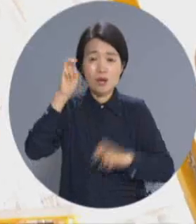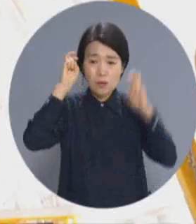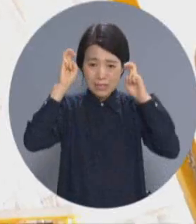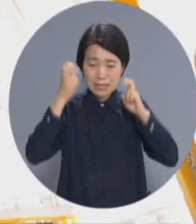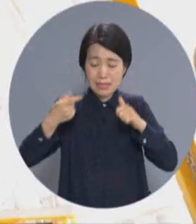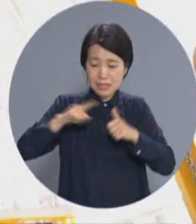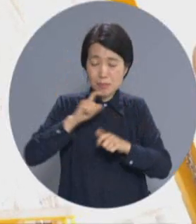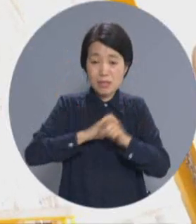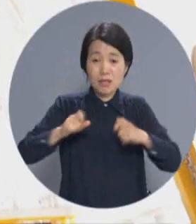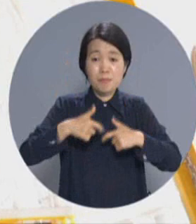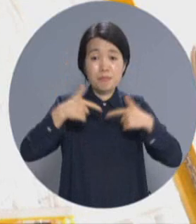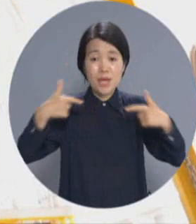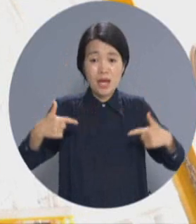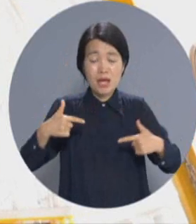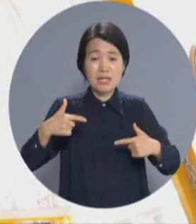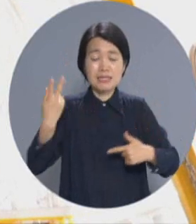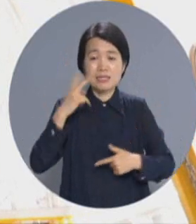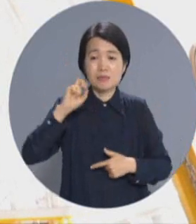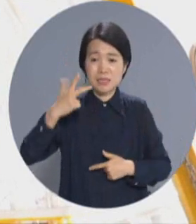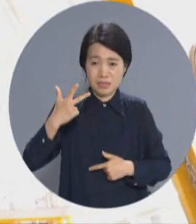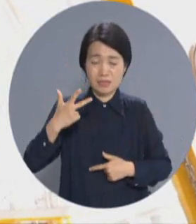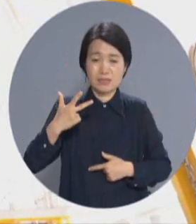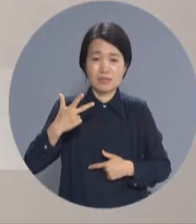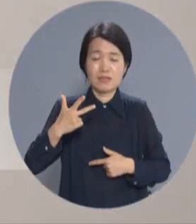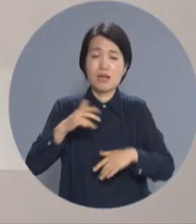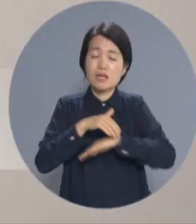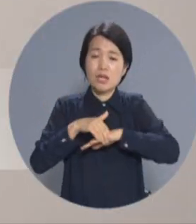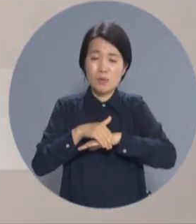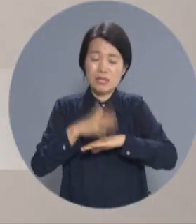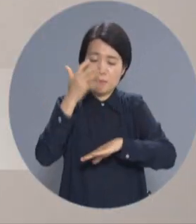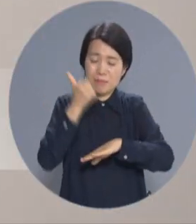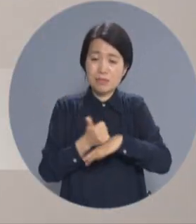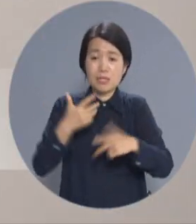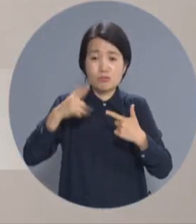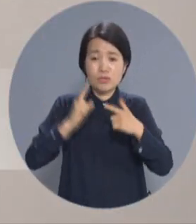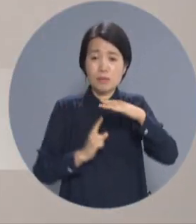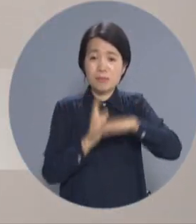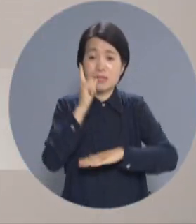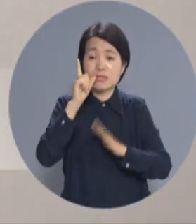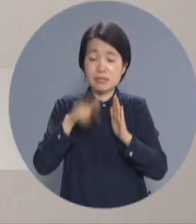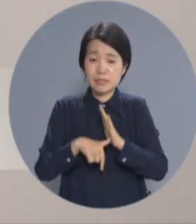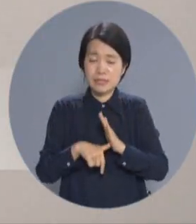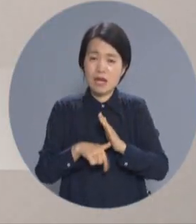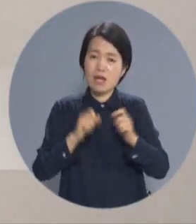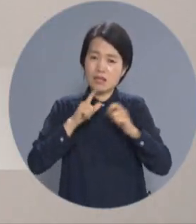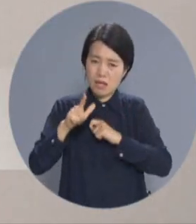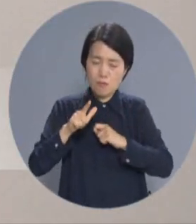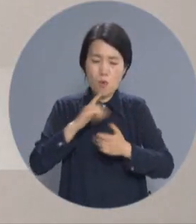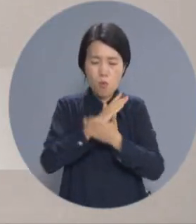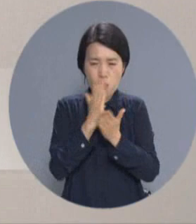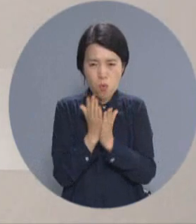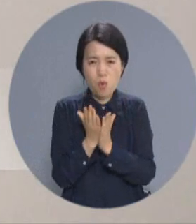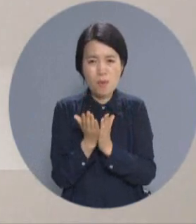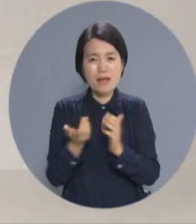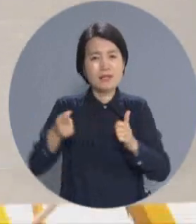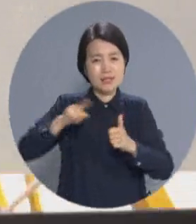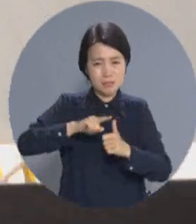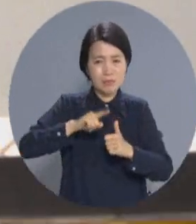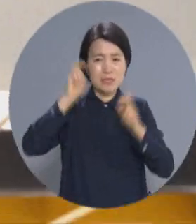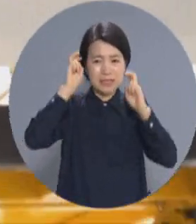범위가 더욱 확대돼 오는 2027년 예정된 마지막 6차 발사에서는 거의 모든 분야에 참여하게